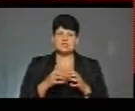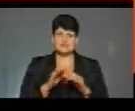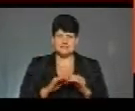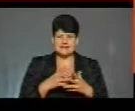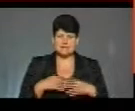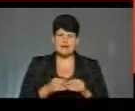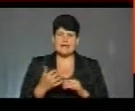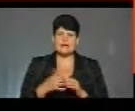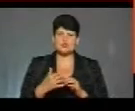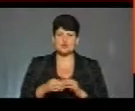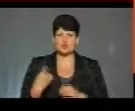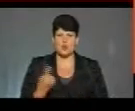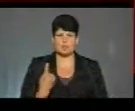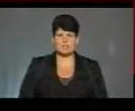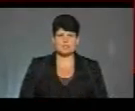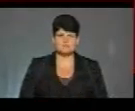області.